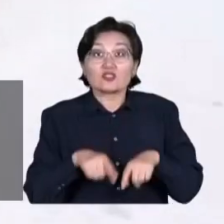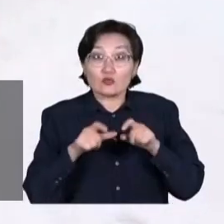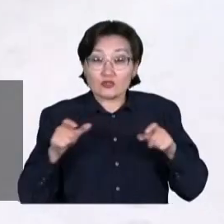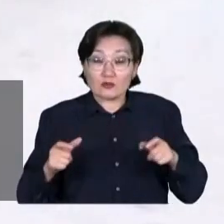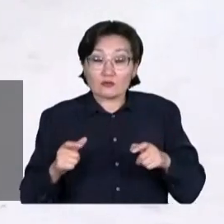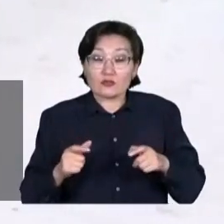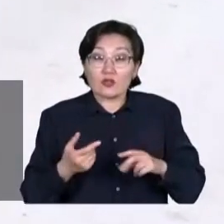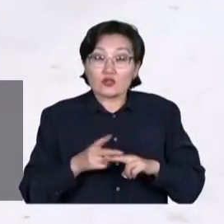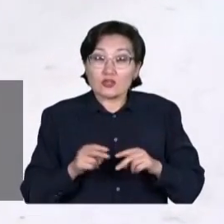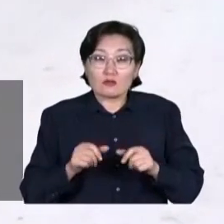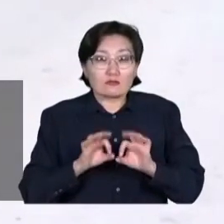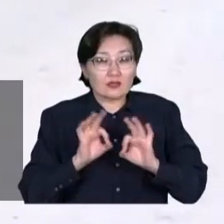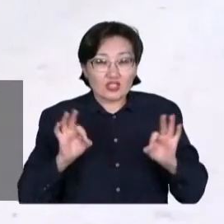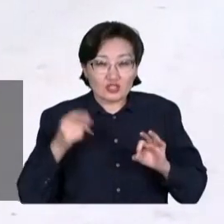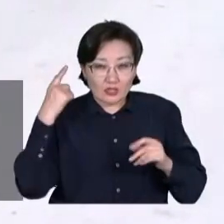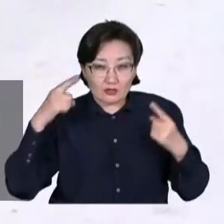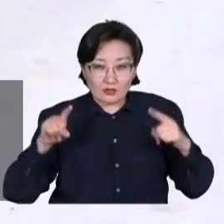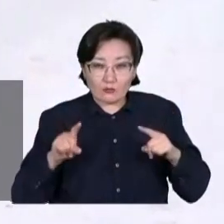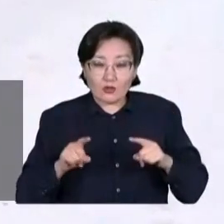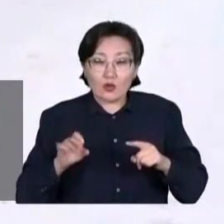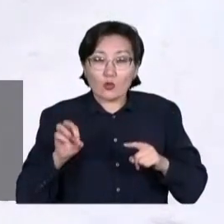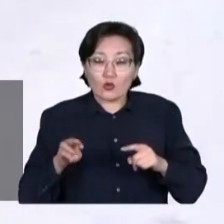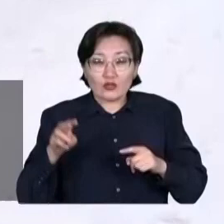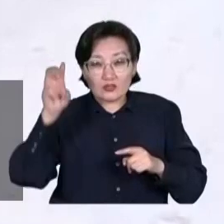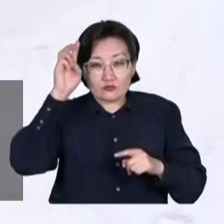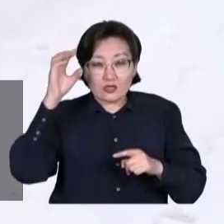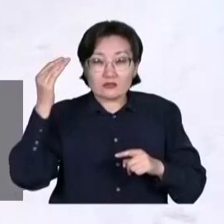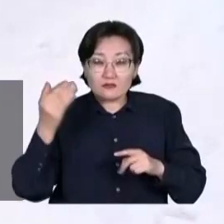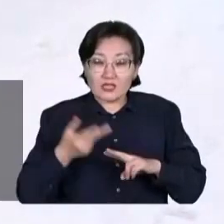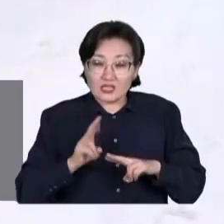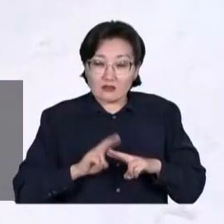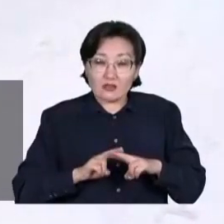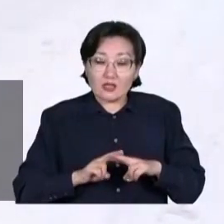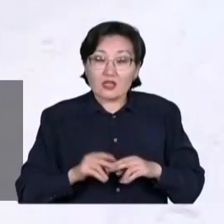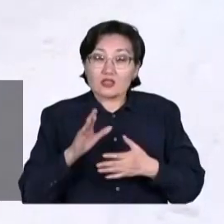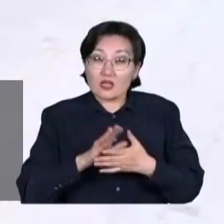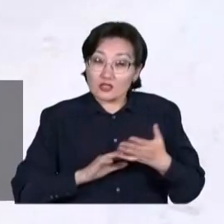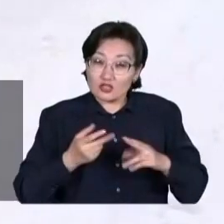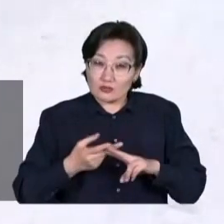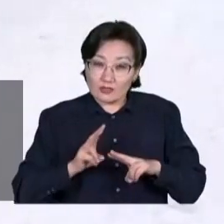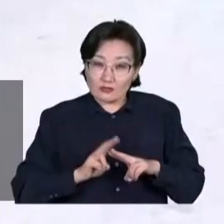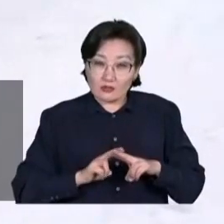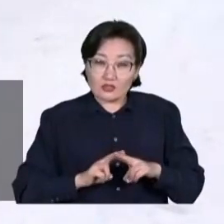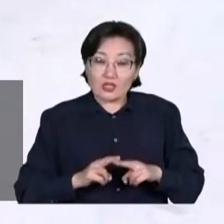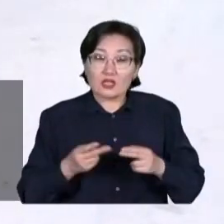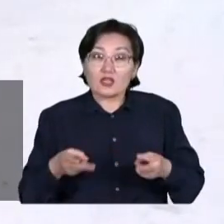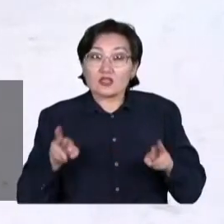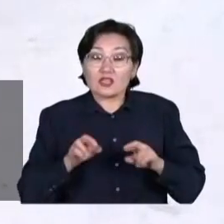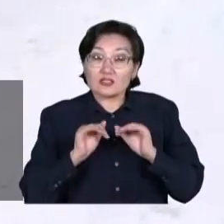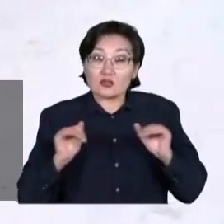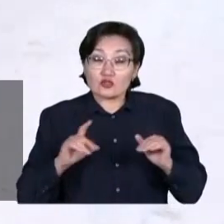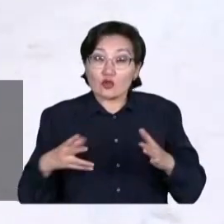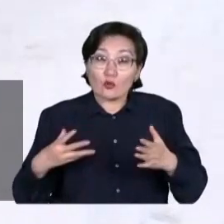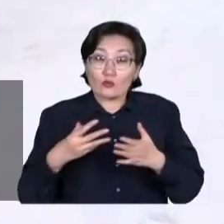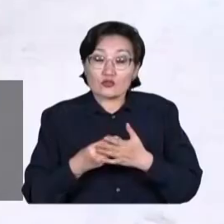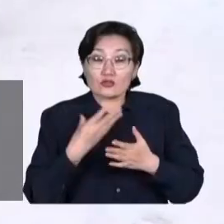Это хорошая идея от правительства. Это. Но в дальнейшем это для детей, для что оплатить